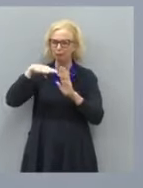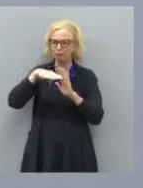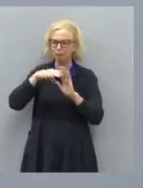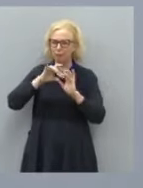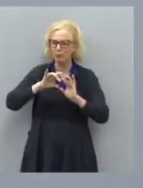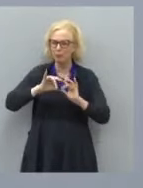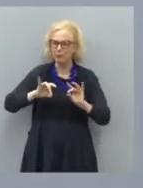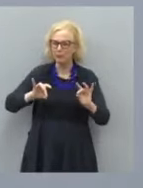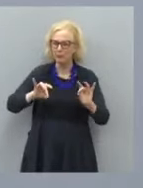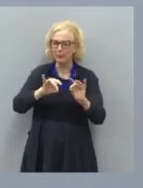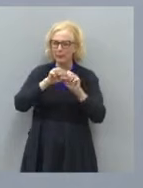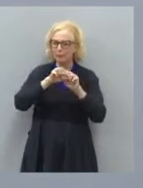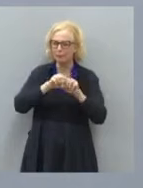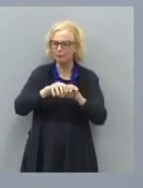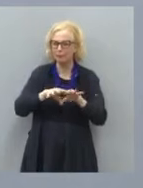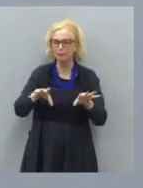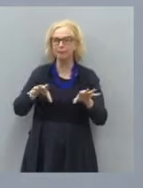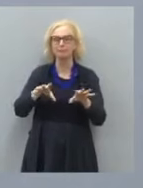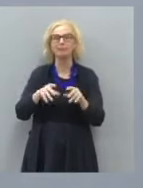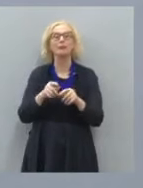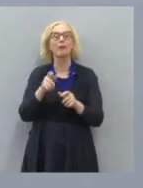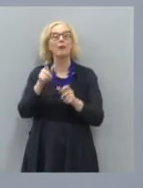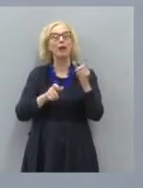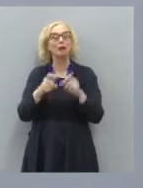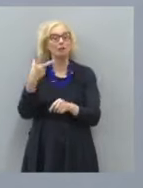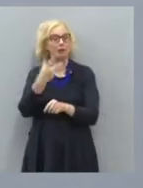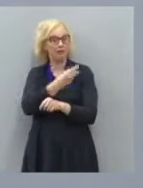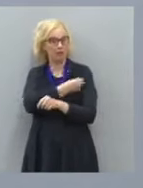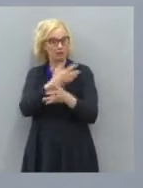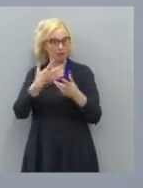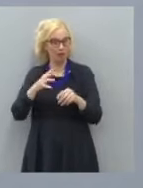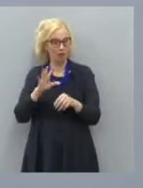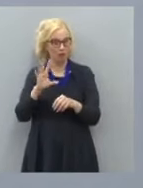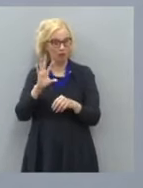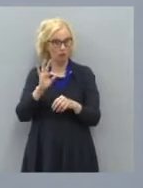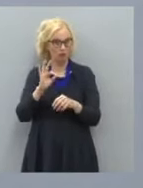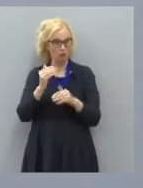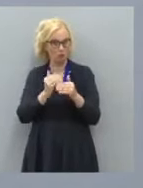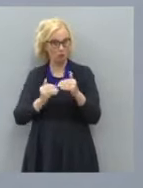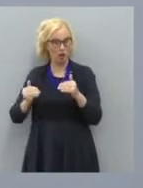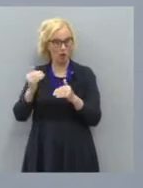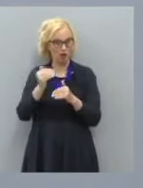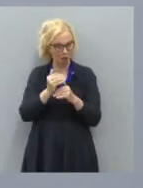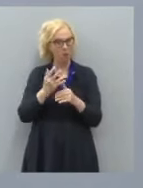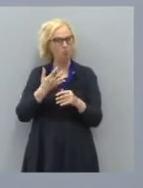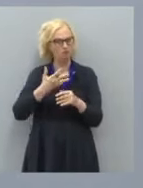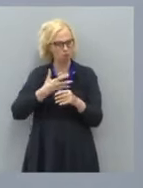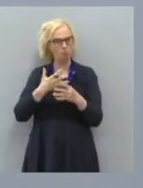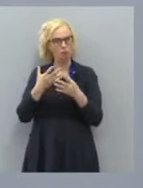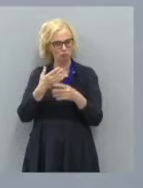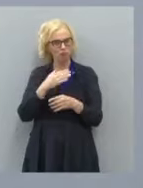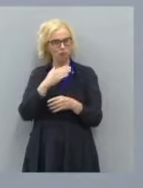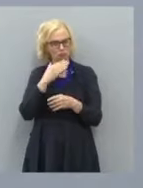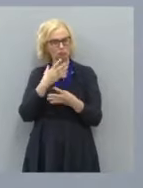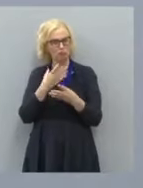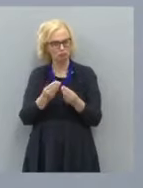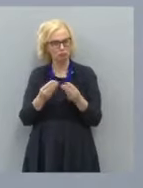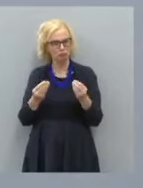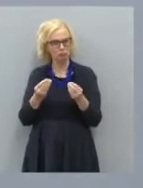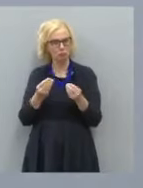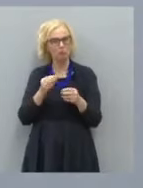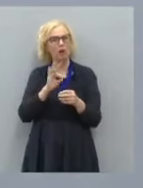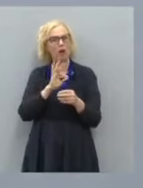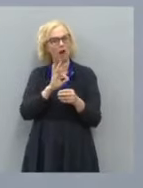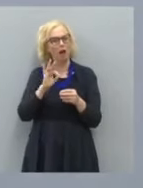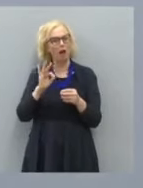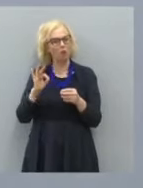crescita il numero di vaccinati ultracinquantenni è sicuramente importante in trentino abbiamo picchi che sono